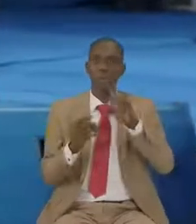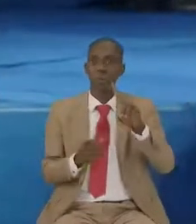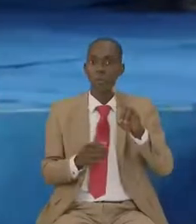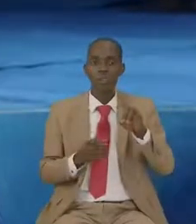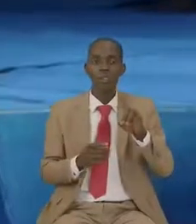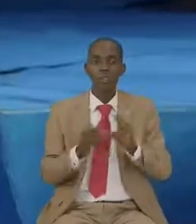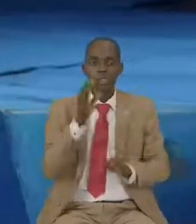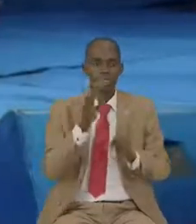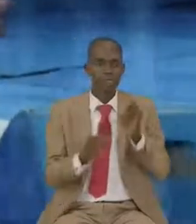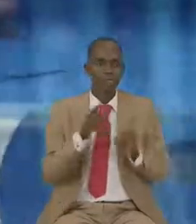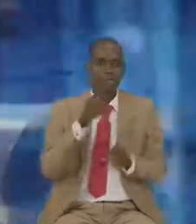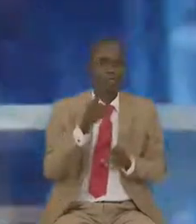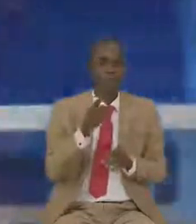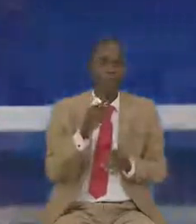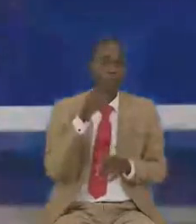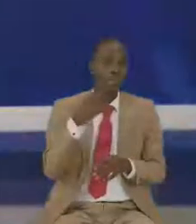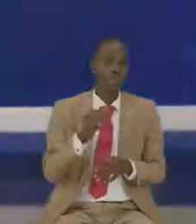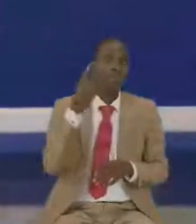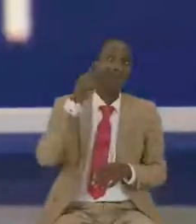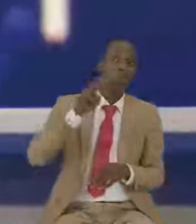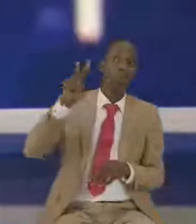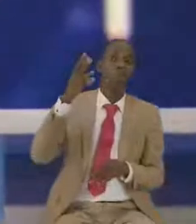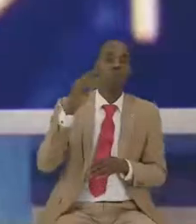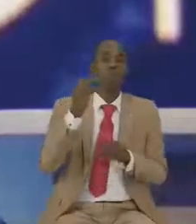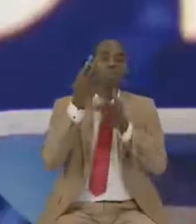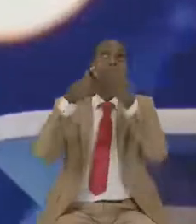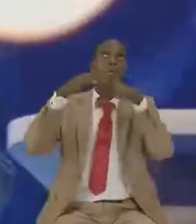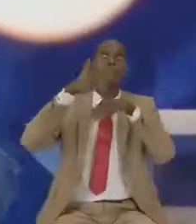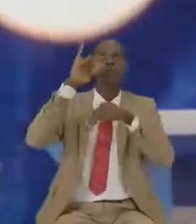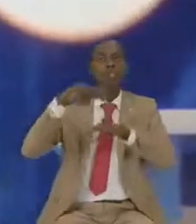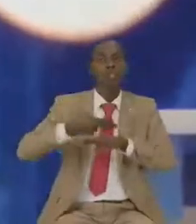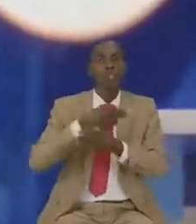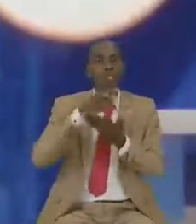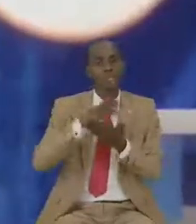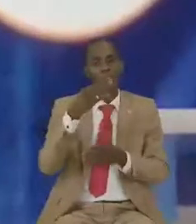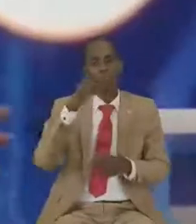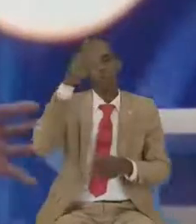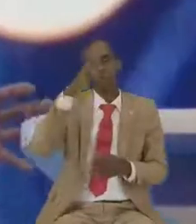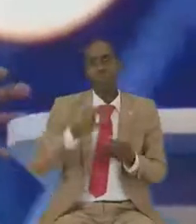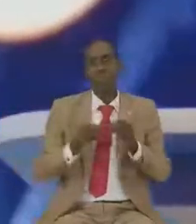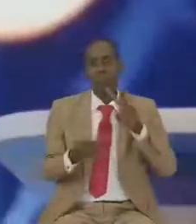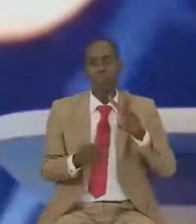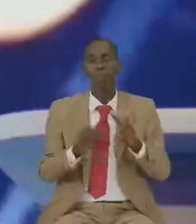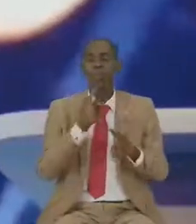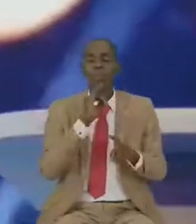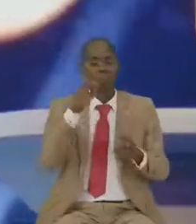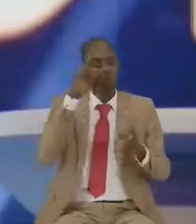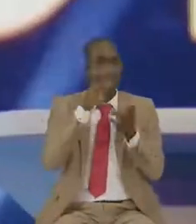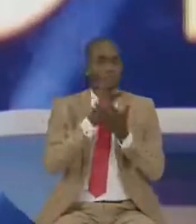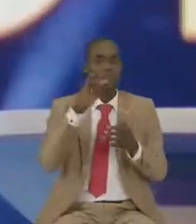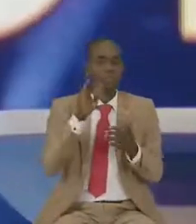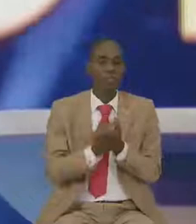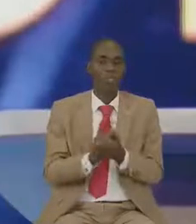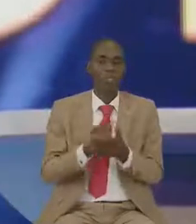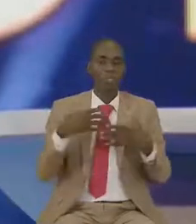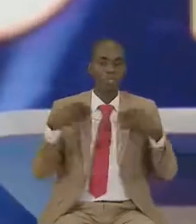toujours avec lui. Numéro 1, c'est de regarder l'agneau céleste de Dieu. 2,